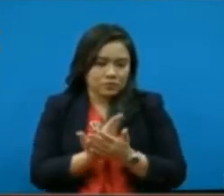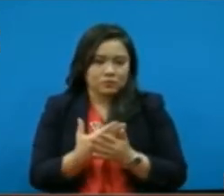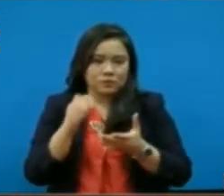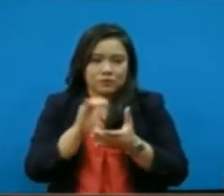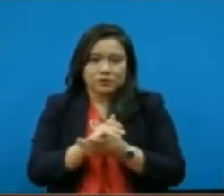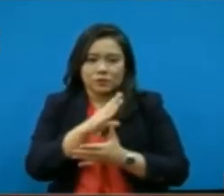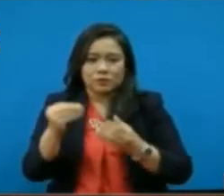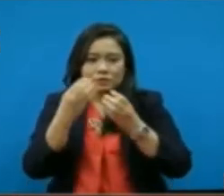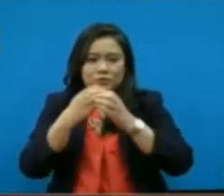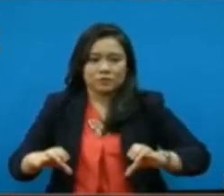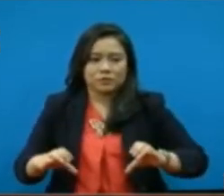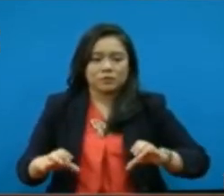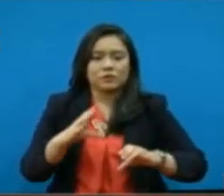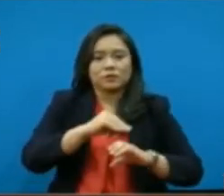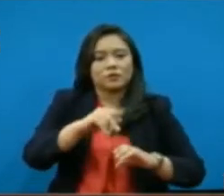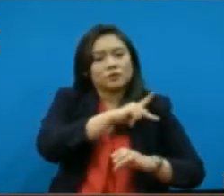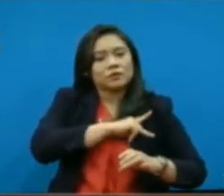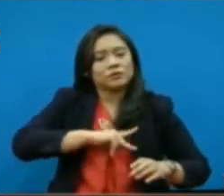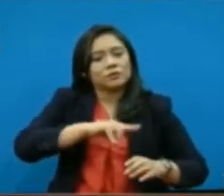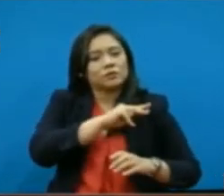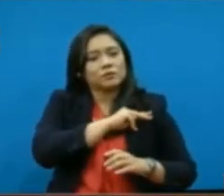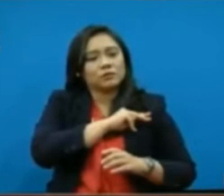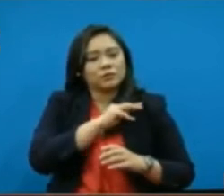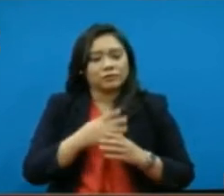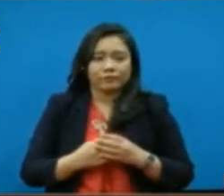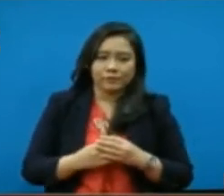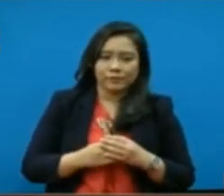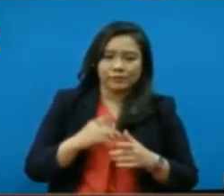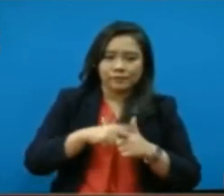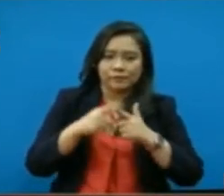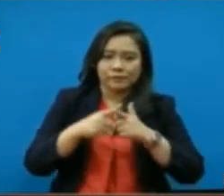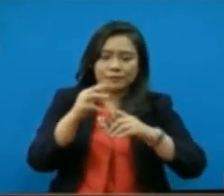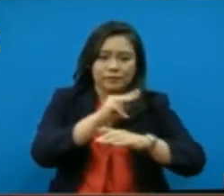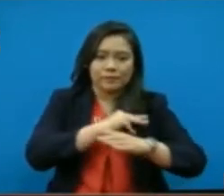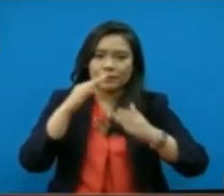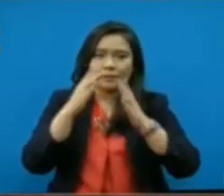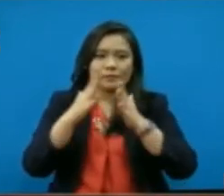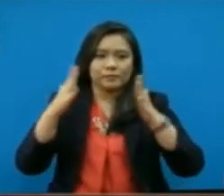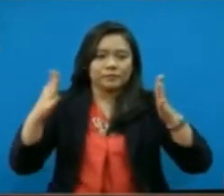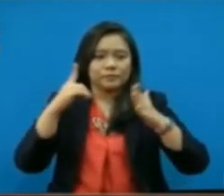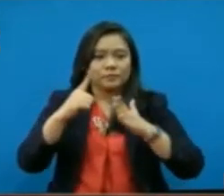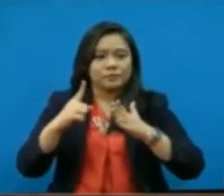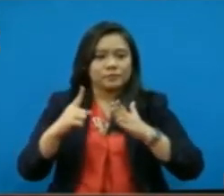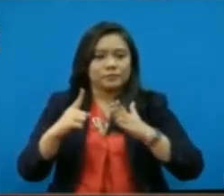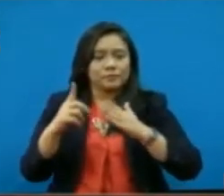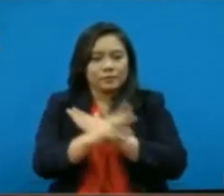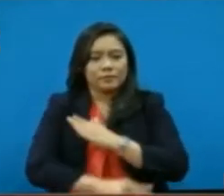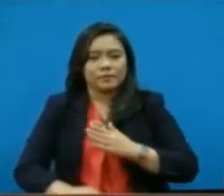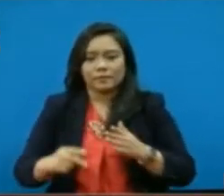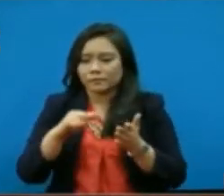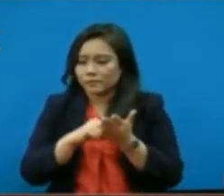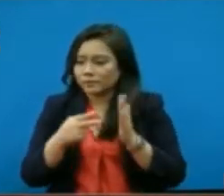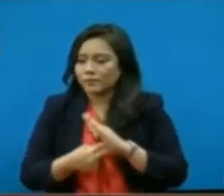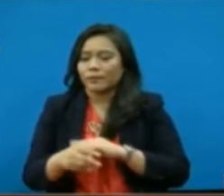dan Perceraian. Ketua Menteri ditakrifkan sebagai Ketua Menteri atau Menteri Besar suatu negeri bagi wilayah persekutuan, ertinya